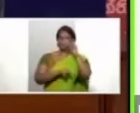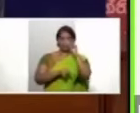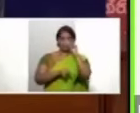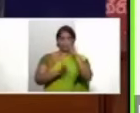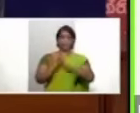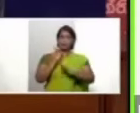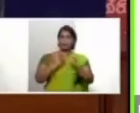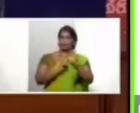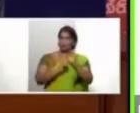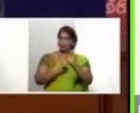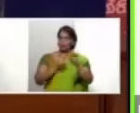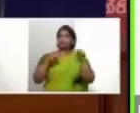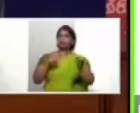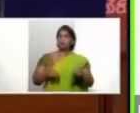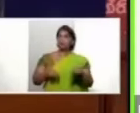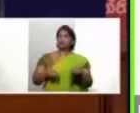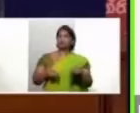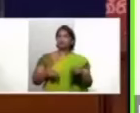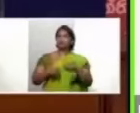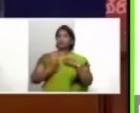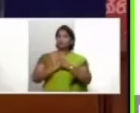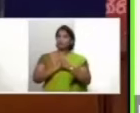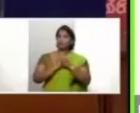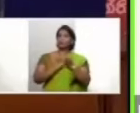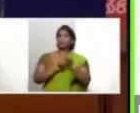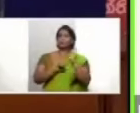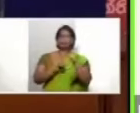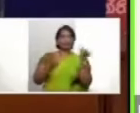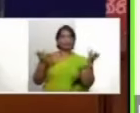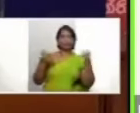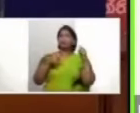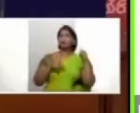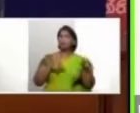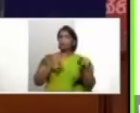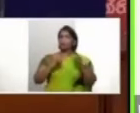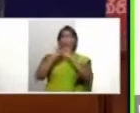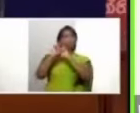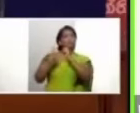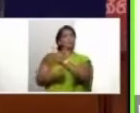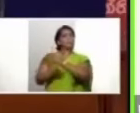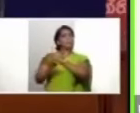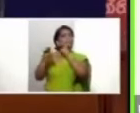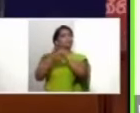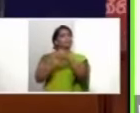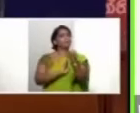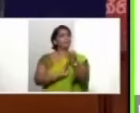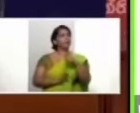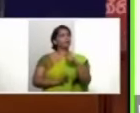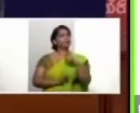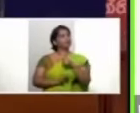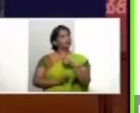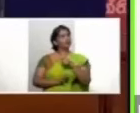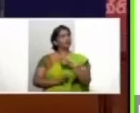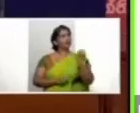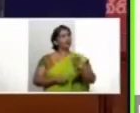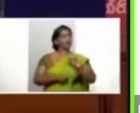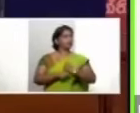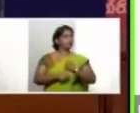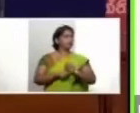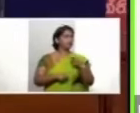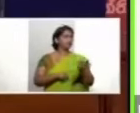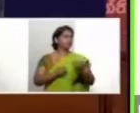මිනිස්ටරුත් දැන් අපොයින්ට් කරන ජනාධිපතිතුමාත් නෑ, බට් ඒගොල්ලොන් තාම බලයක් ඉන්නවා. ඒ වගේට මේ අලුත් ආණ්ඩුව